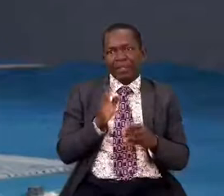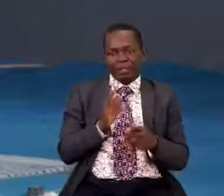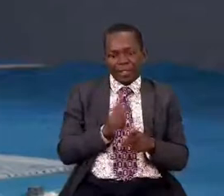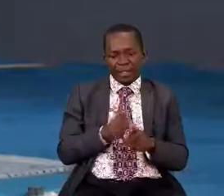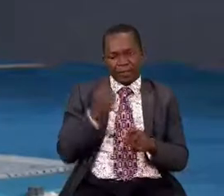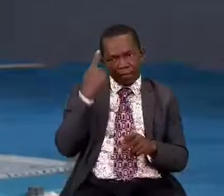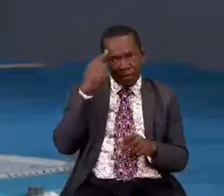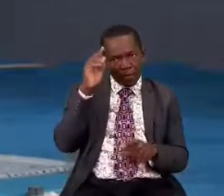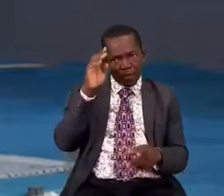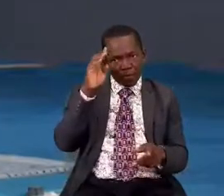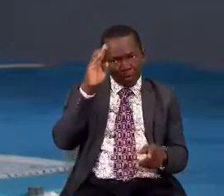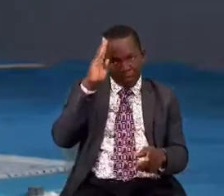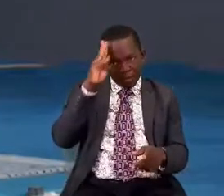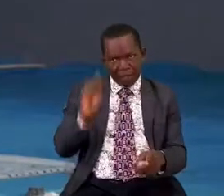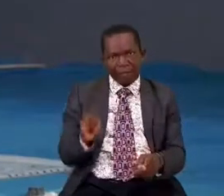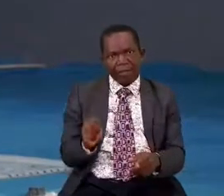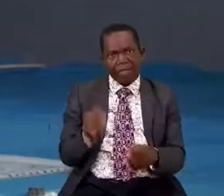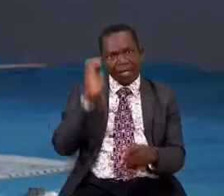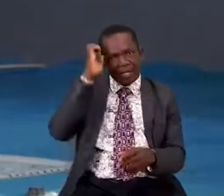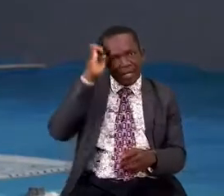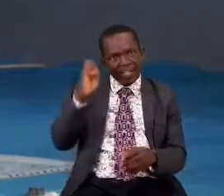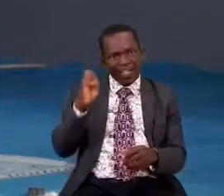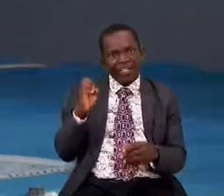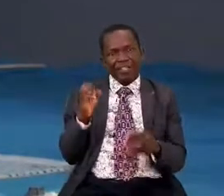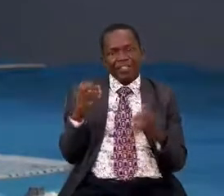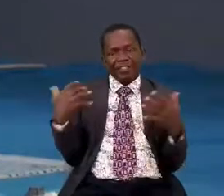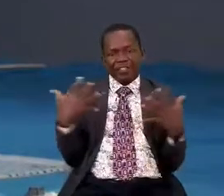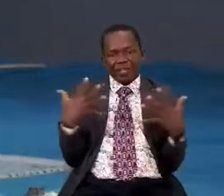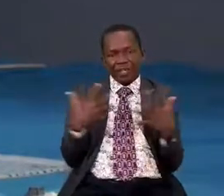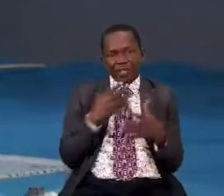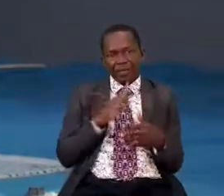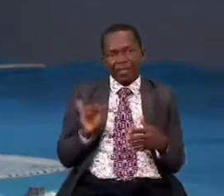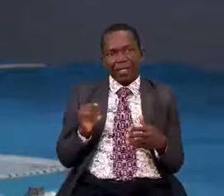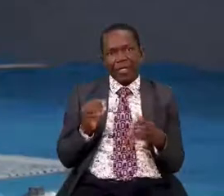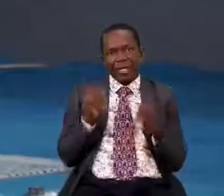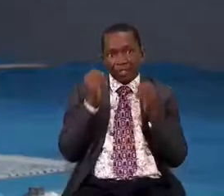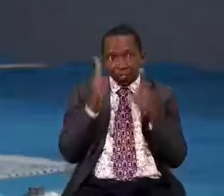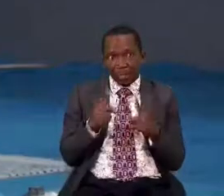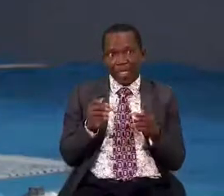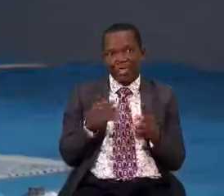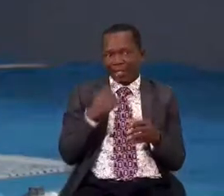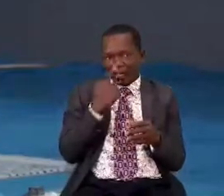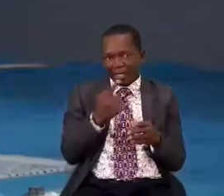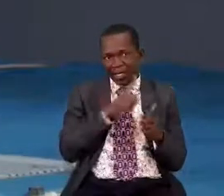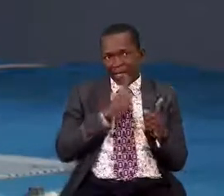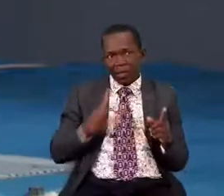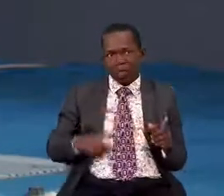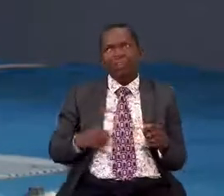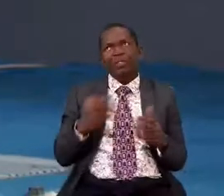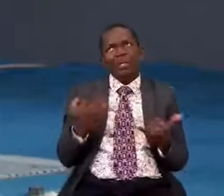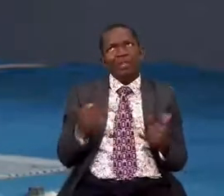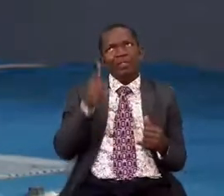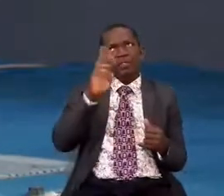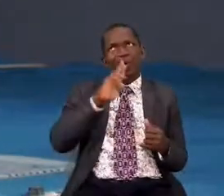« Seigneur, tu es maintenant le Seigneur de ma vie, le capitaine de mon bateau, le directeur de ma vie.